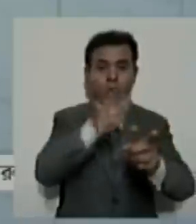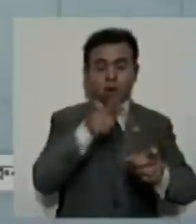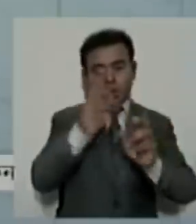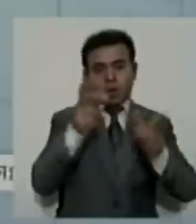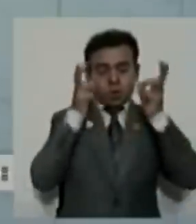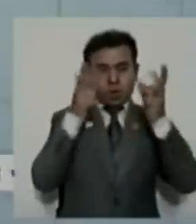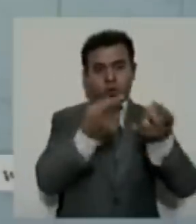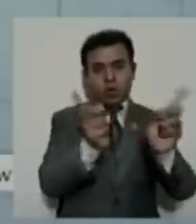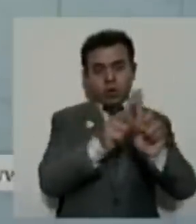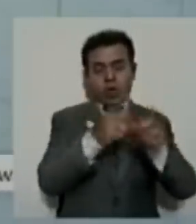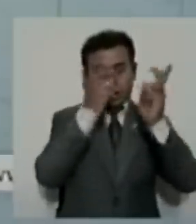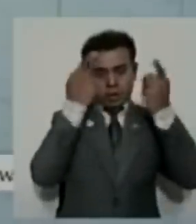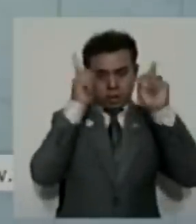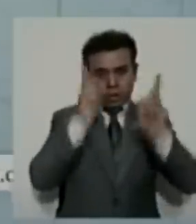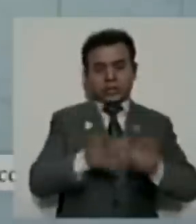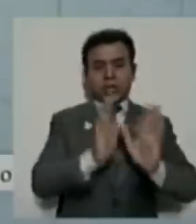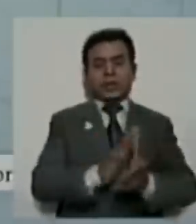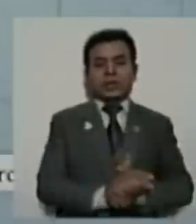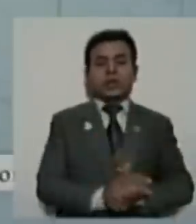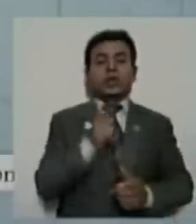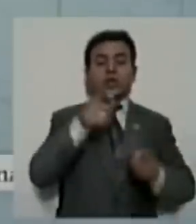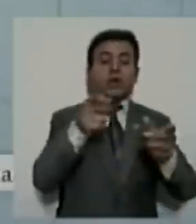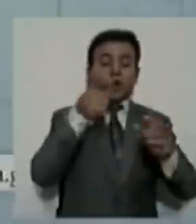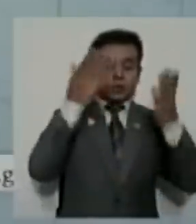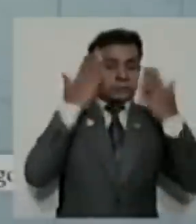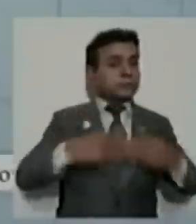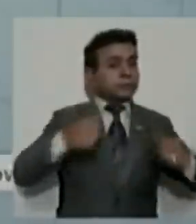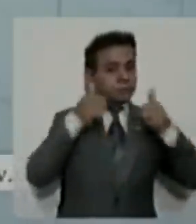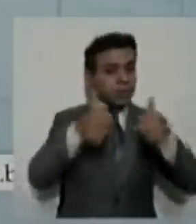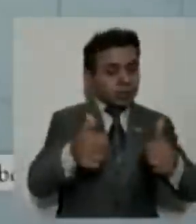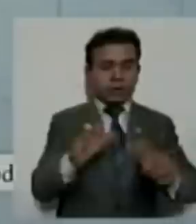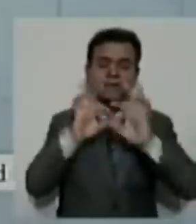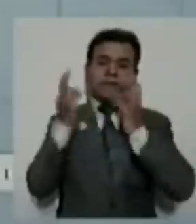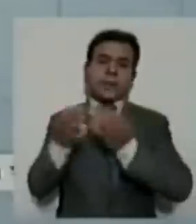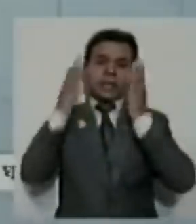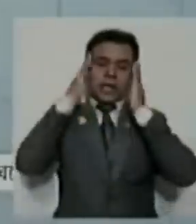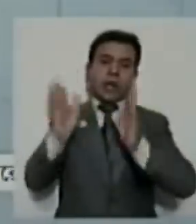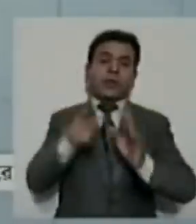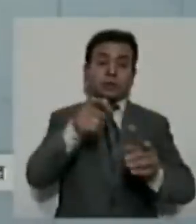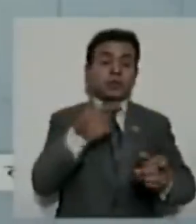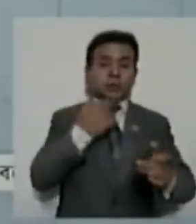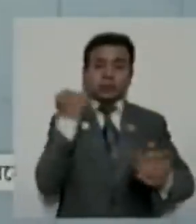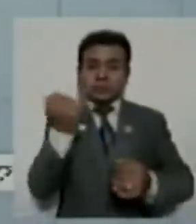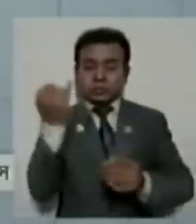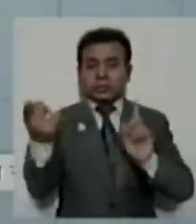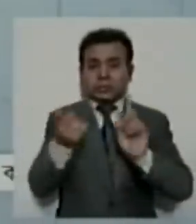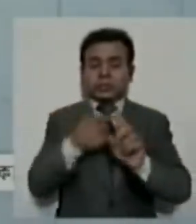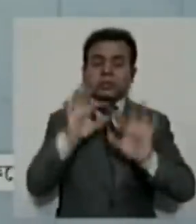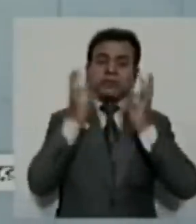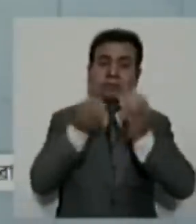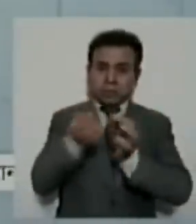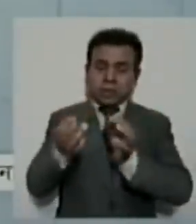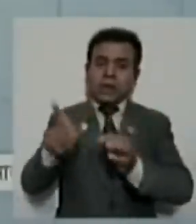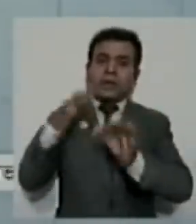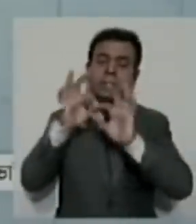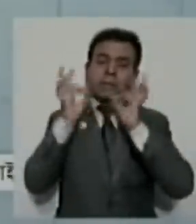এই মহামারী থেকে রক্ষা করতে পারবেন। জরুরি প্রয়োজনে বাড়ির বাইরে যেতে হলে ফিরে এসে কোনো কিছু স্পর্শ করার আগে হাত ভালো মতো